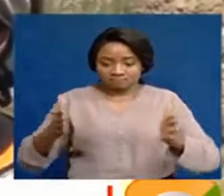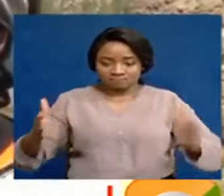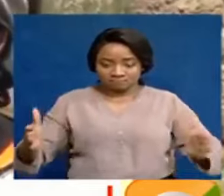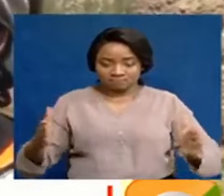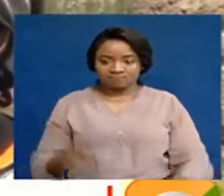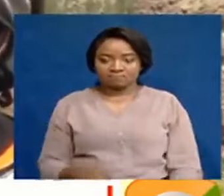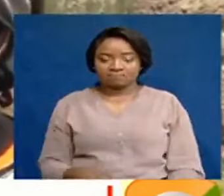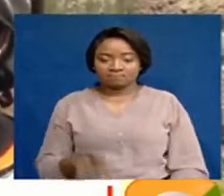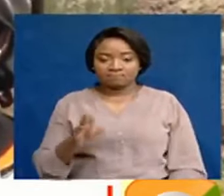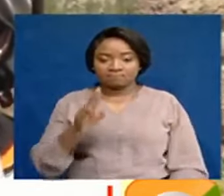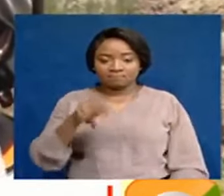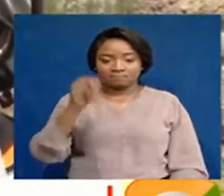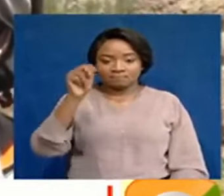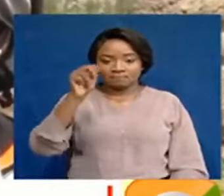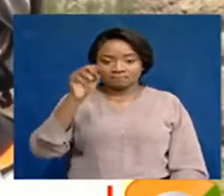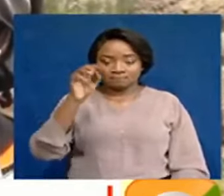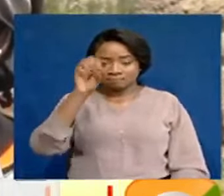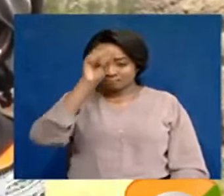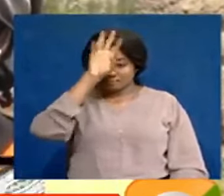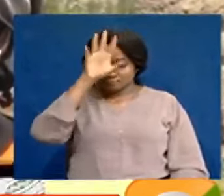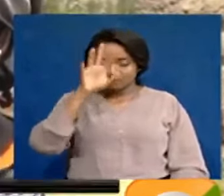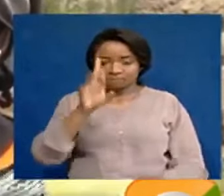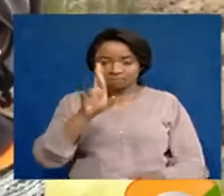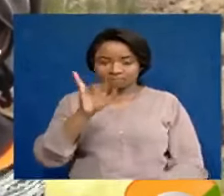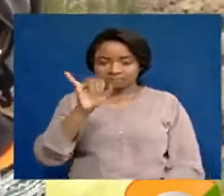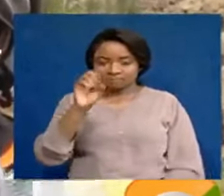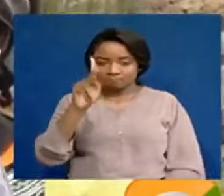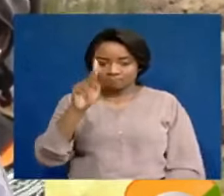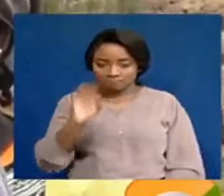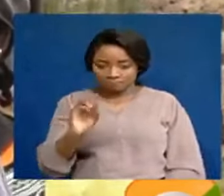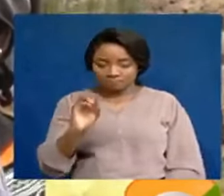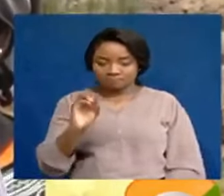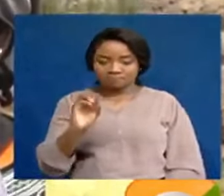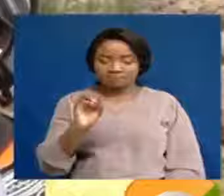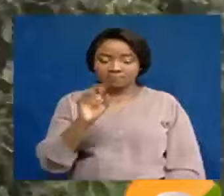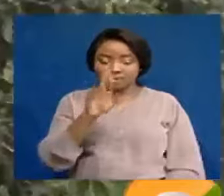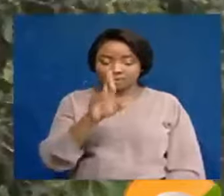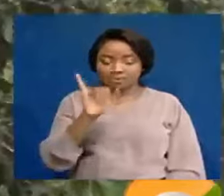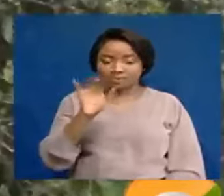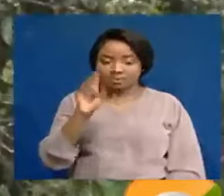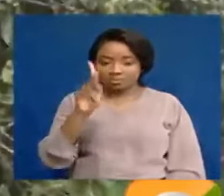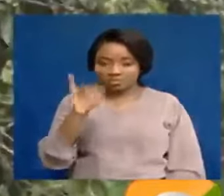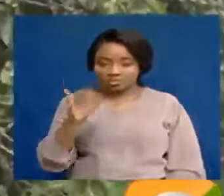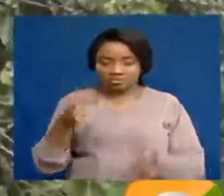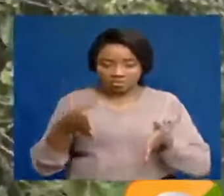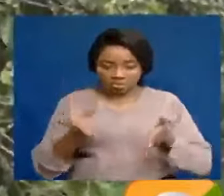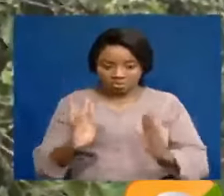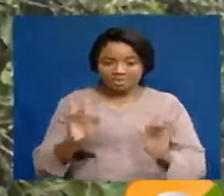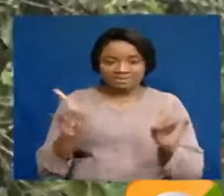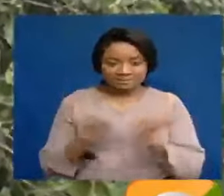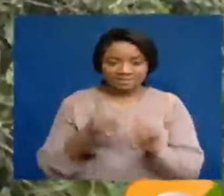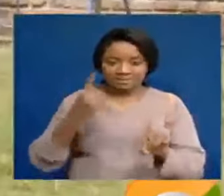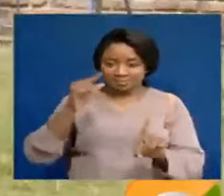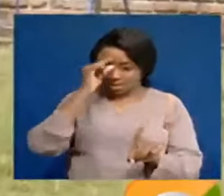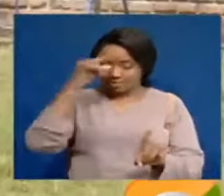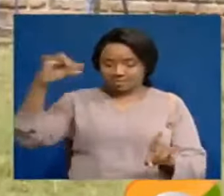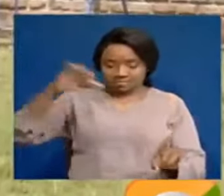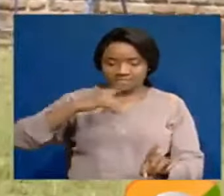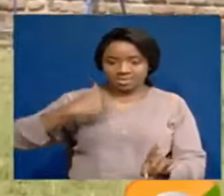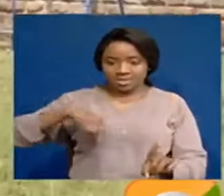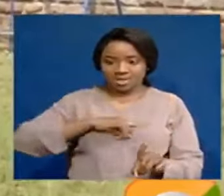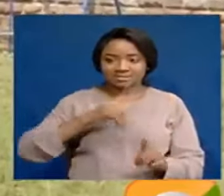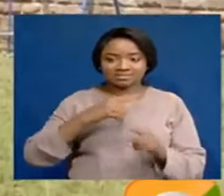road Kiambu Rioki Giawa Road, and we were paid. Familia inasema kumekuwa na visa vya uvamizi